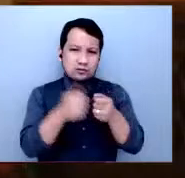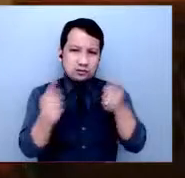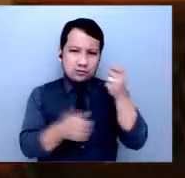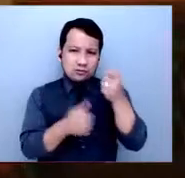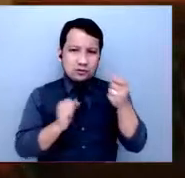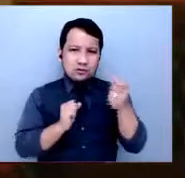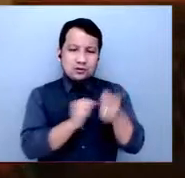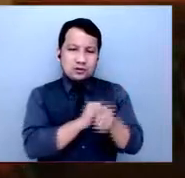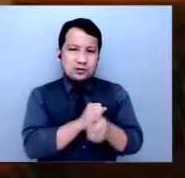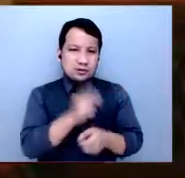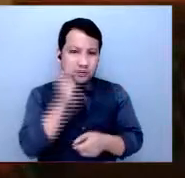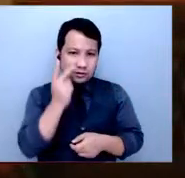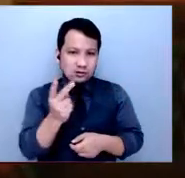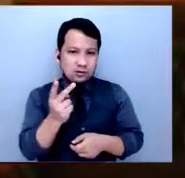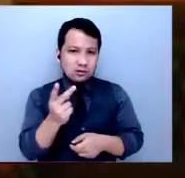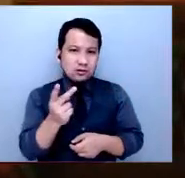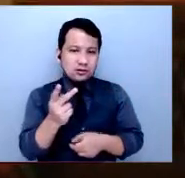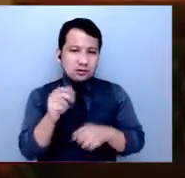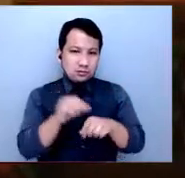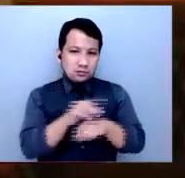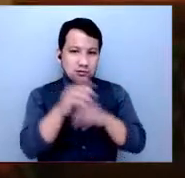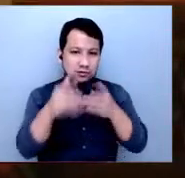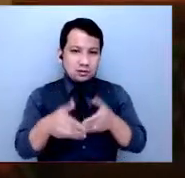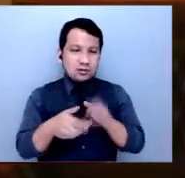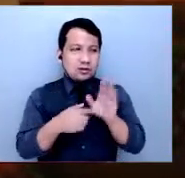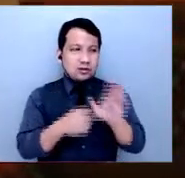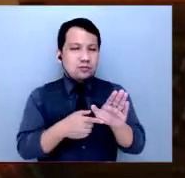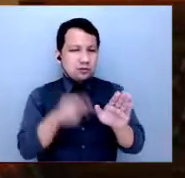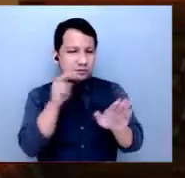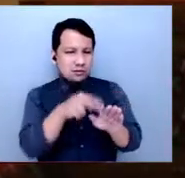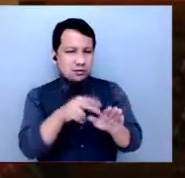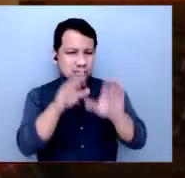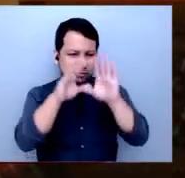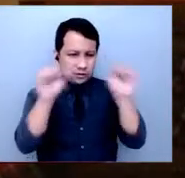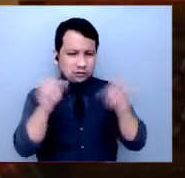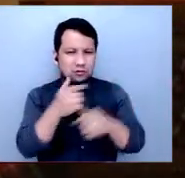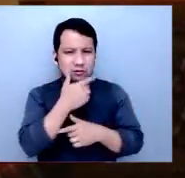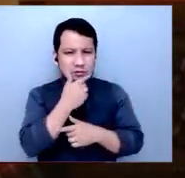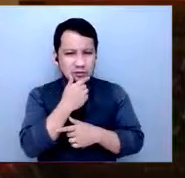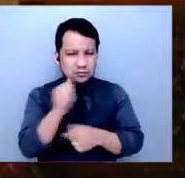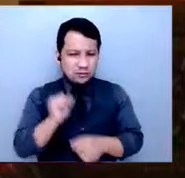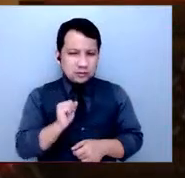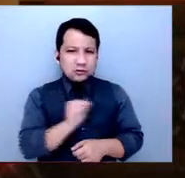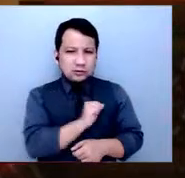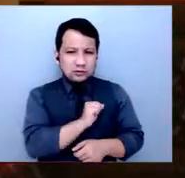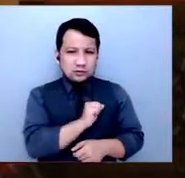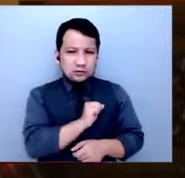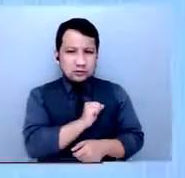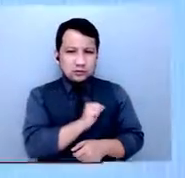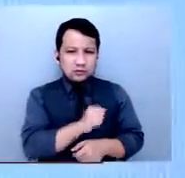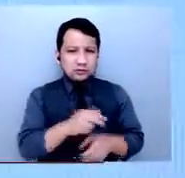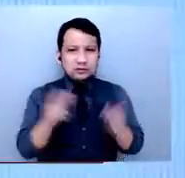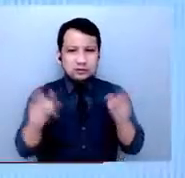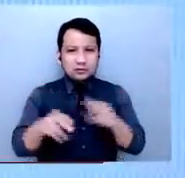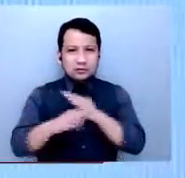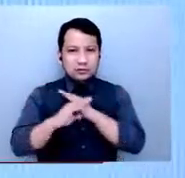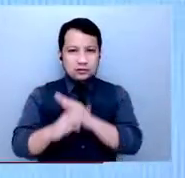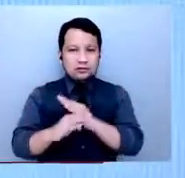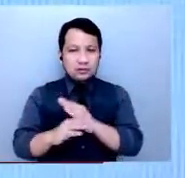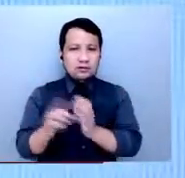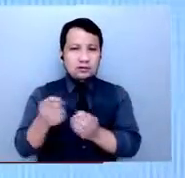mga advices ng Pangulo, nakikita rin ng Pangulo na pag senador siya, may konti siyang protection